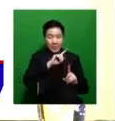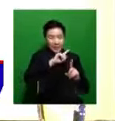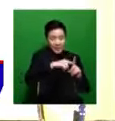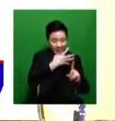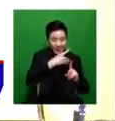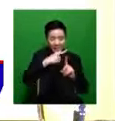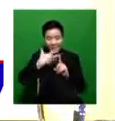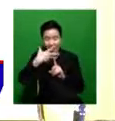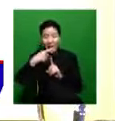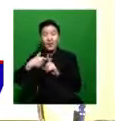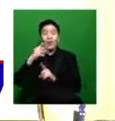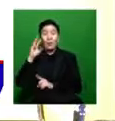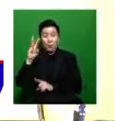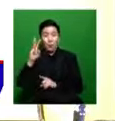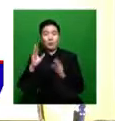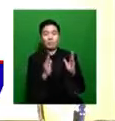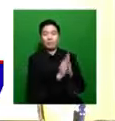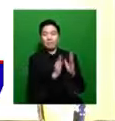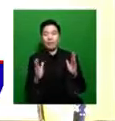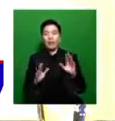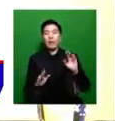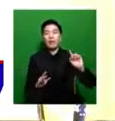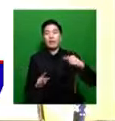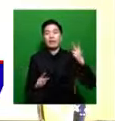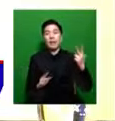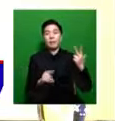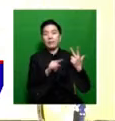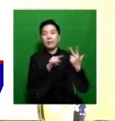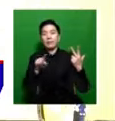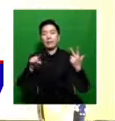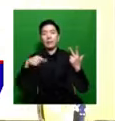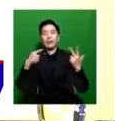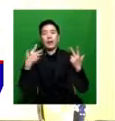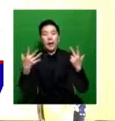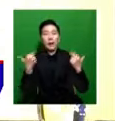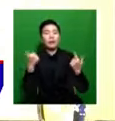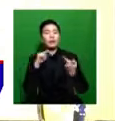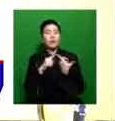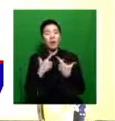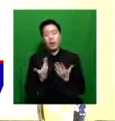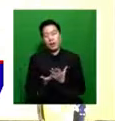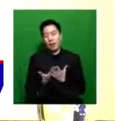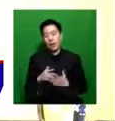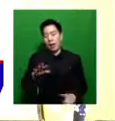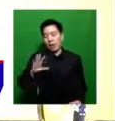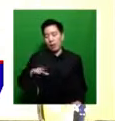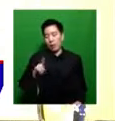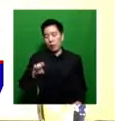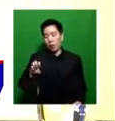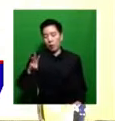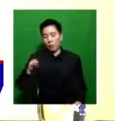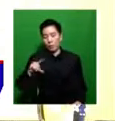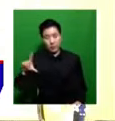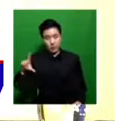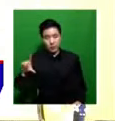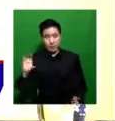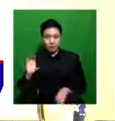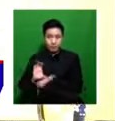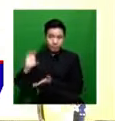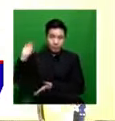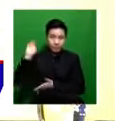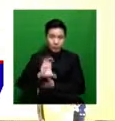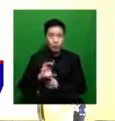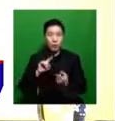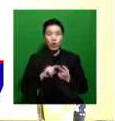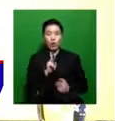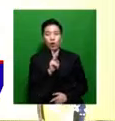คมมิถุนาตรงนี้ครม.เห็นชอบคาดว่าจะใช้งบประมาณ 5,160 ล้านบาทก็จะแบ่งเป็นการไฟฟ้